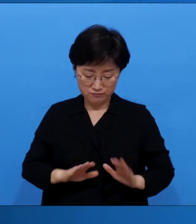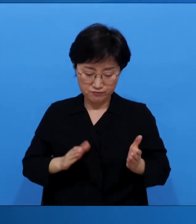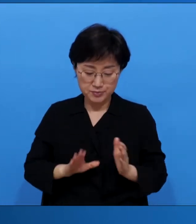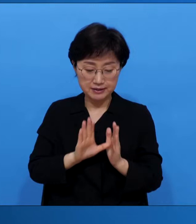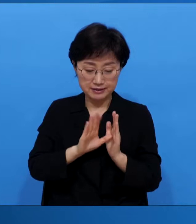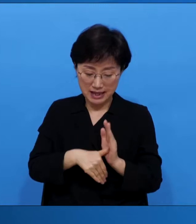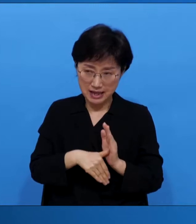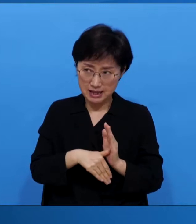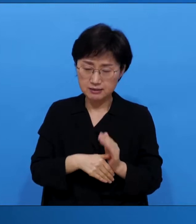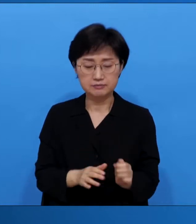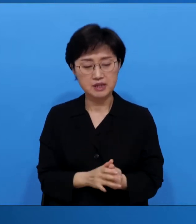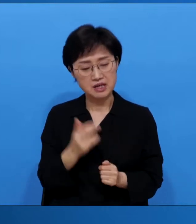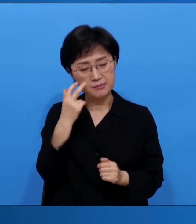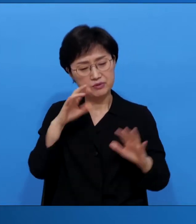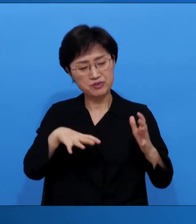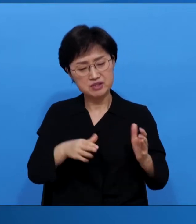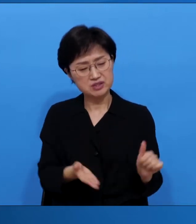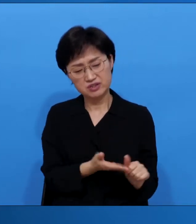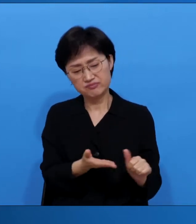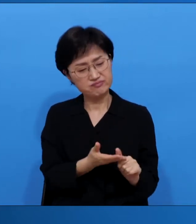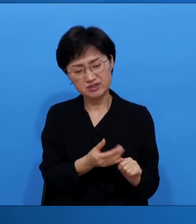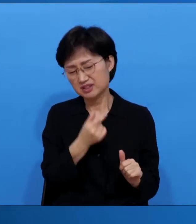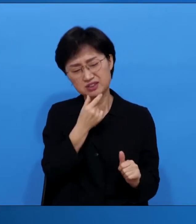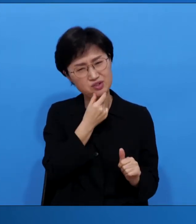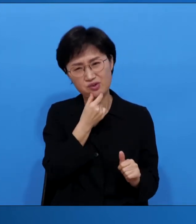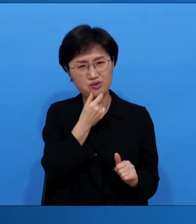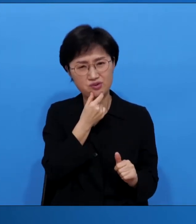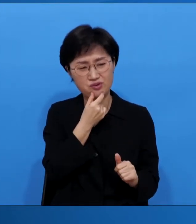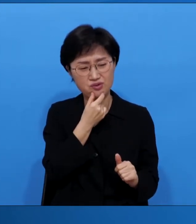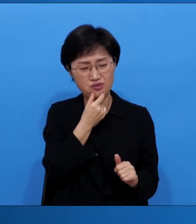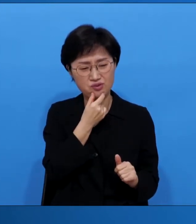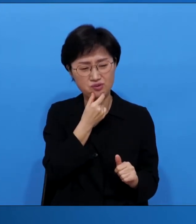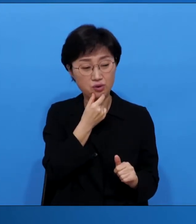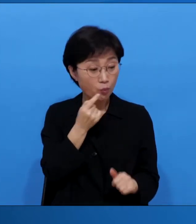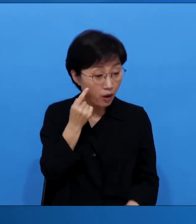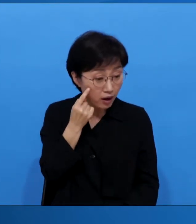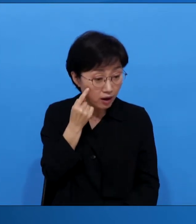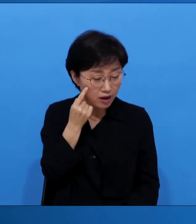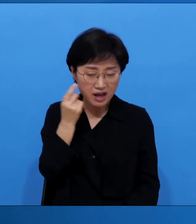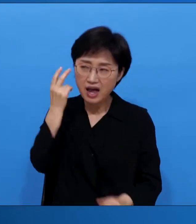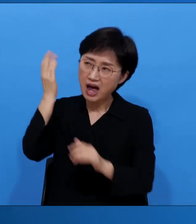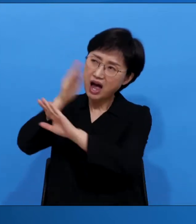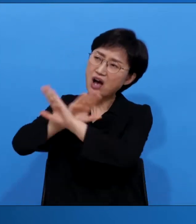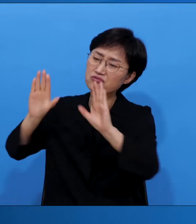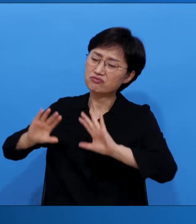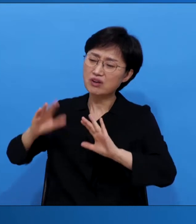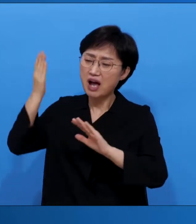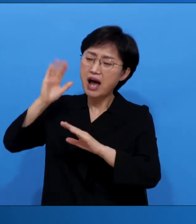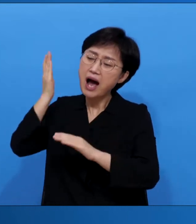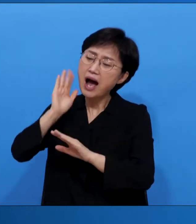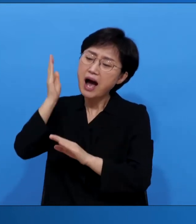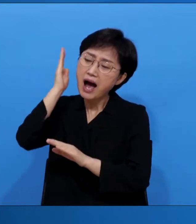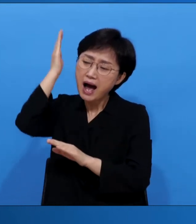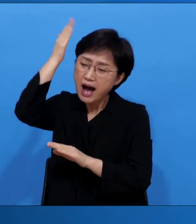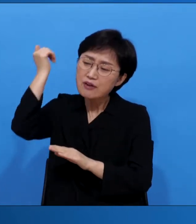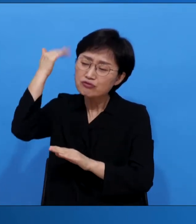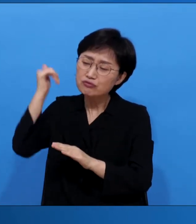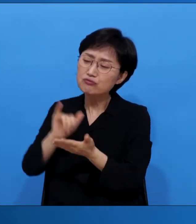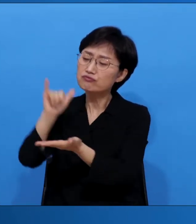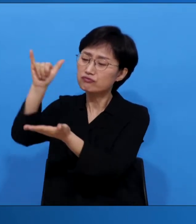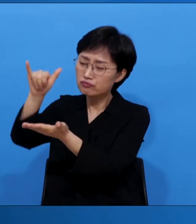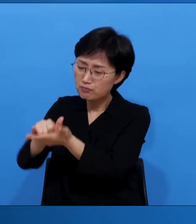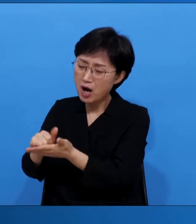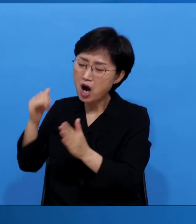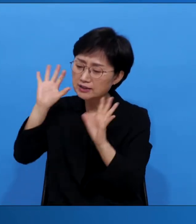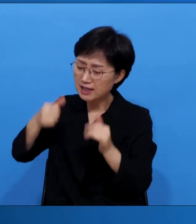미국에서 키우지 않고 한국에서 키워야 되겠다 이렇게 하더라고요. she said to her mother, when I grow up and get married and I have children, I don't want to raise them in America. I want to